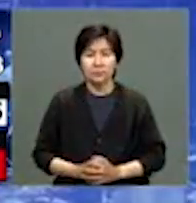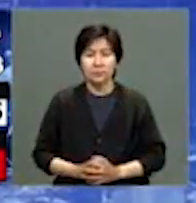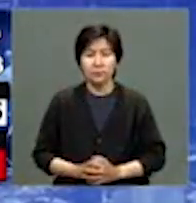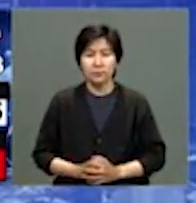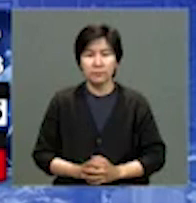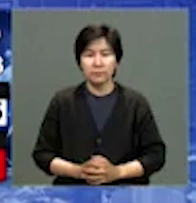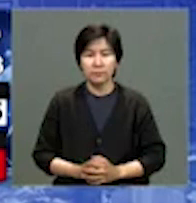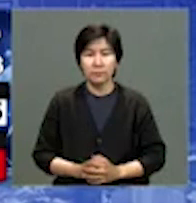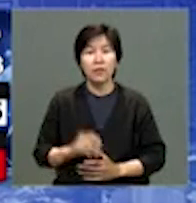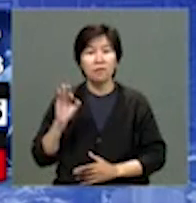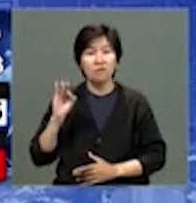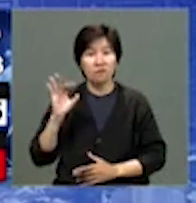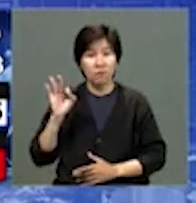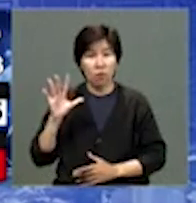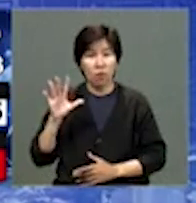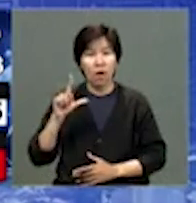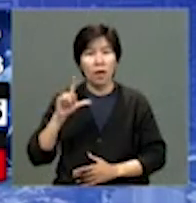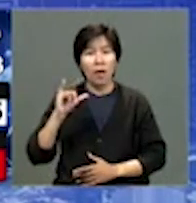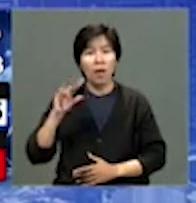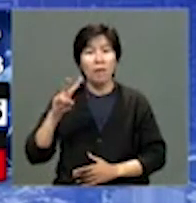ก็เพราะแค่ร้านอาหารแต่ไม่อนุญาตให้ผับบาร์เปิดแล้วก็ไม่อนุญาตให้มีการขายนี้แต่อนุญาติให้ฟังของทางด้านร้านอาหารเปิดได้ก่อนอธิบายตามแนวทางการควบคุมโรคแล้วก็ประวัติที่เคยได้รับมาของประเทศไทยที่ต้องเรียนรู้ร่วมกันครับกับเขาอยากมีคำถามอะไรเพิ่มเติมจากทางFacebook Lite